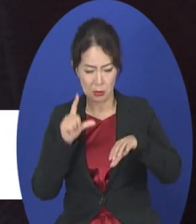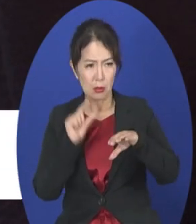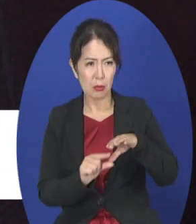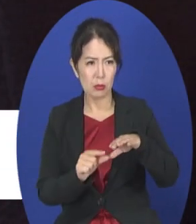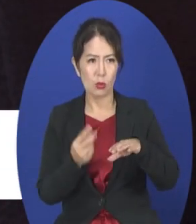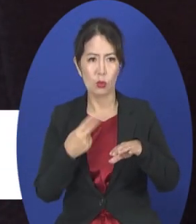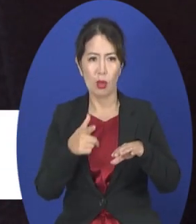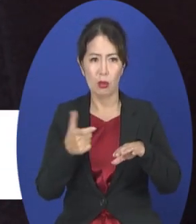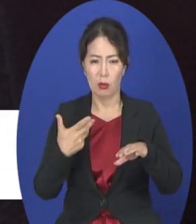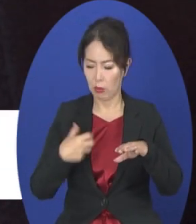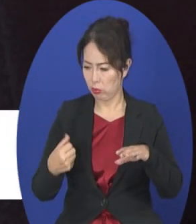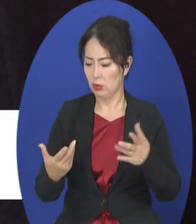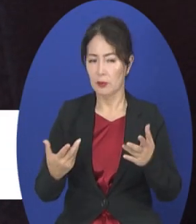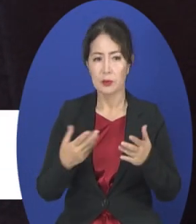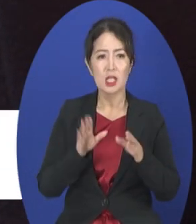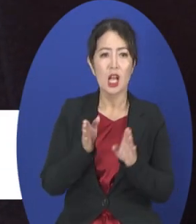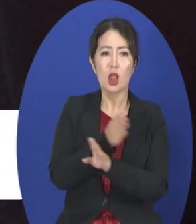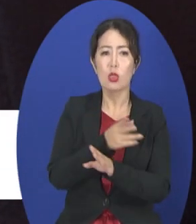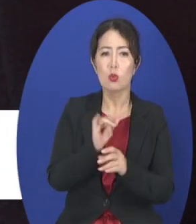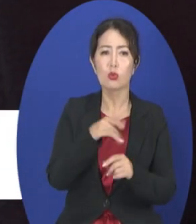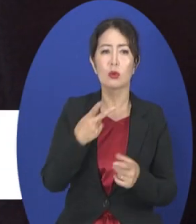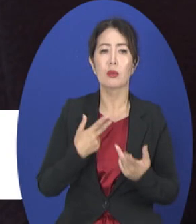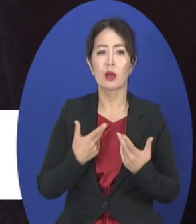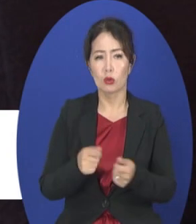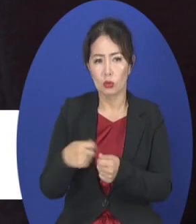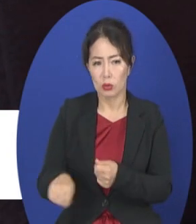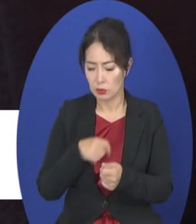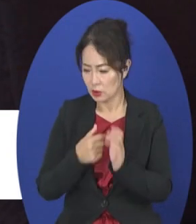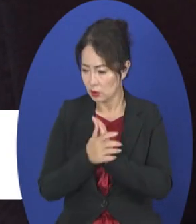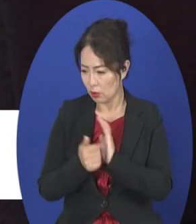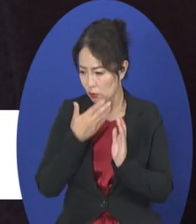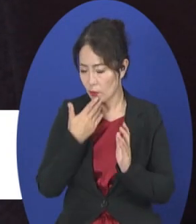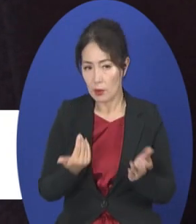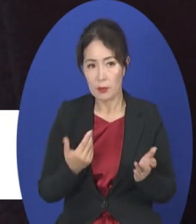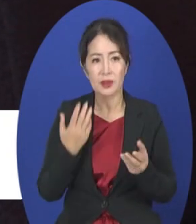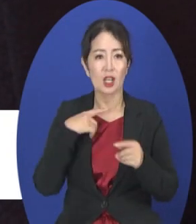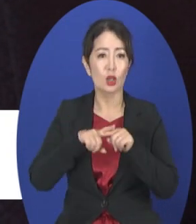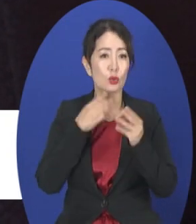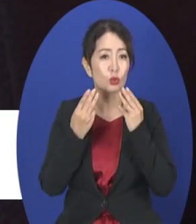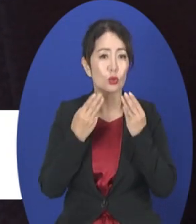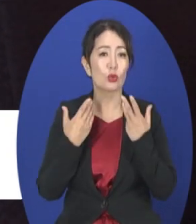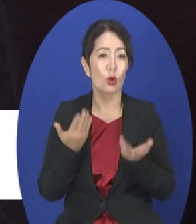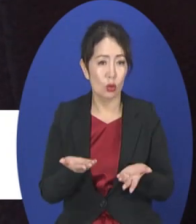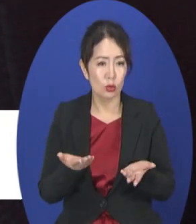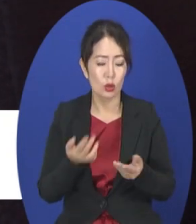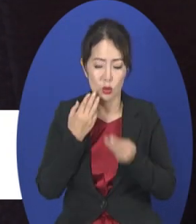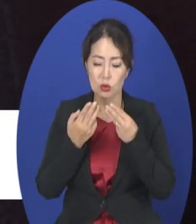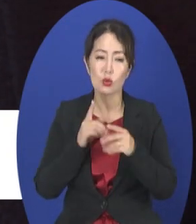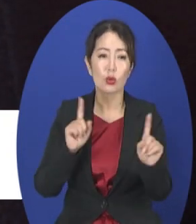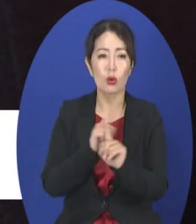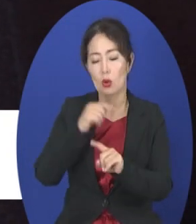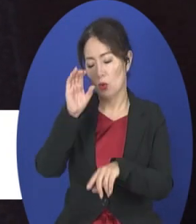үнэлээд хурааж авч байгаа. Үлдсэн мөнгөний би тэгэхээр одоо төлөх чадваргүй болчихж байгаа учраас намайг шүүхэд өгнө. Тэгээ шүүхээр явна,